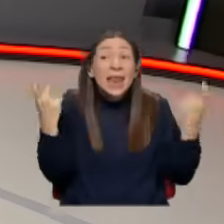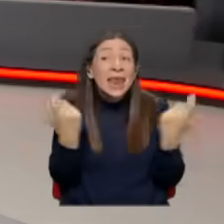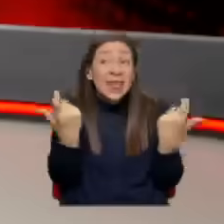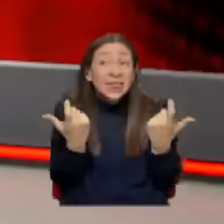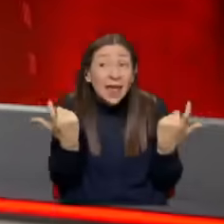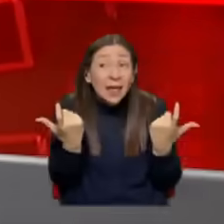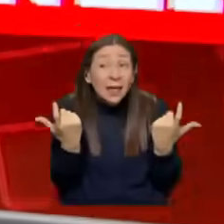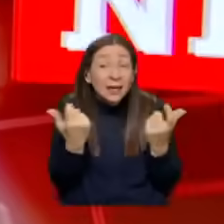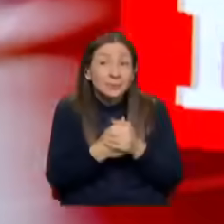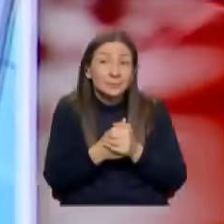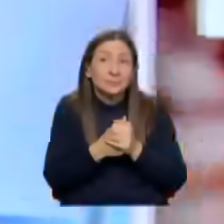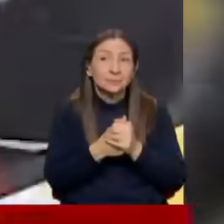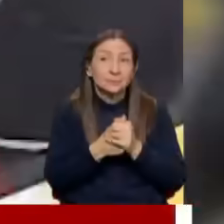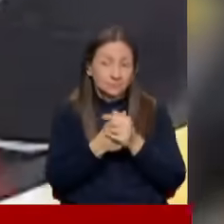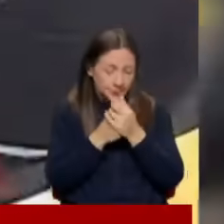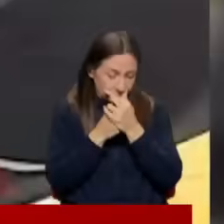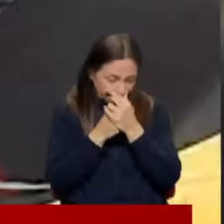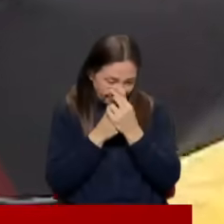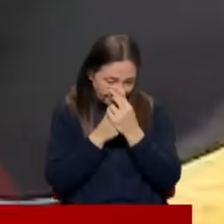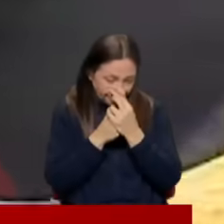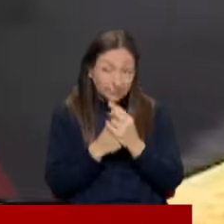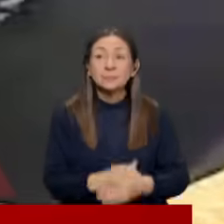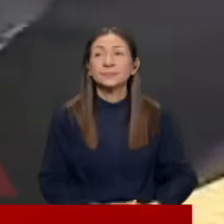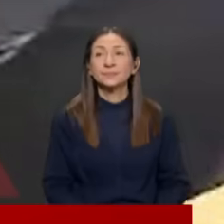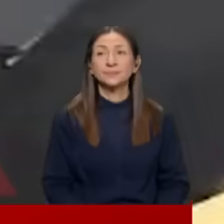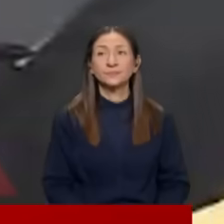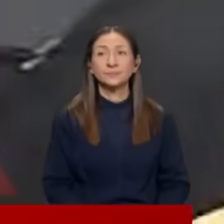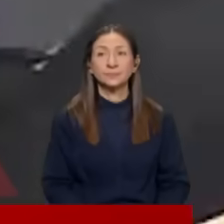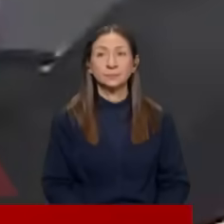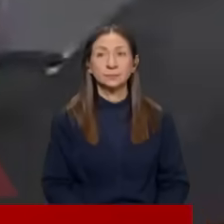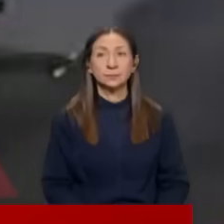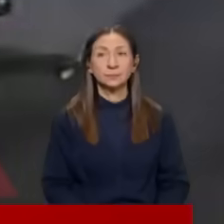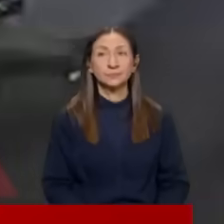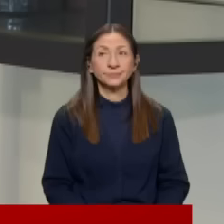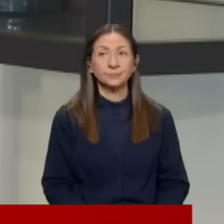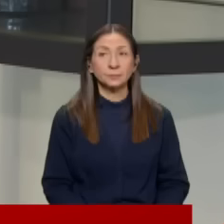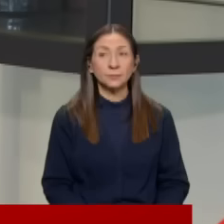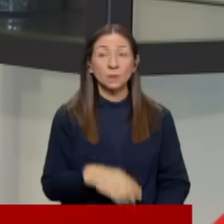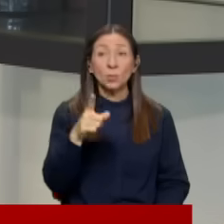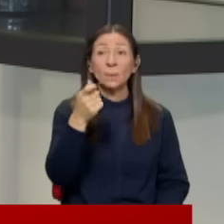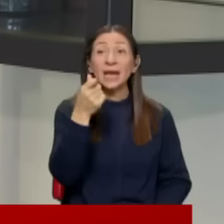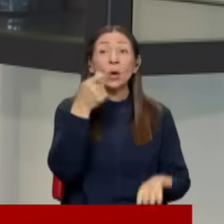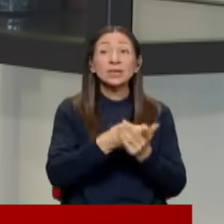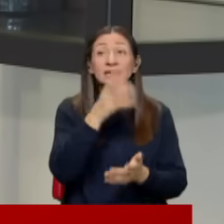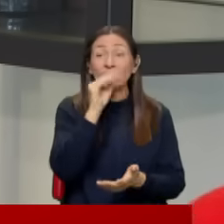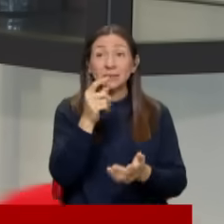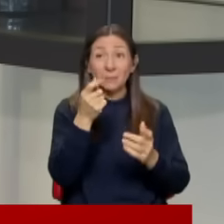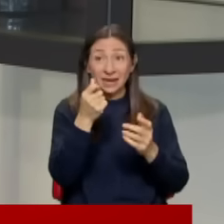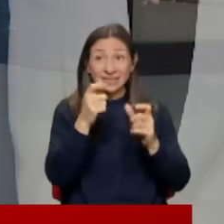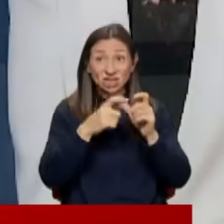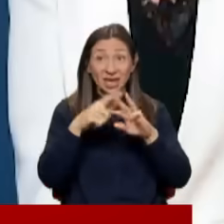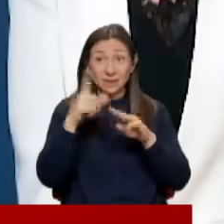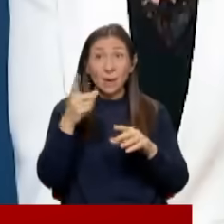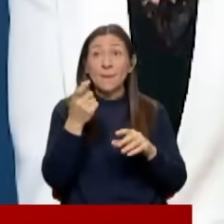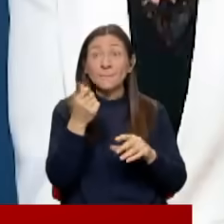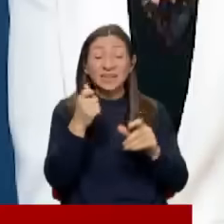Siz de, Bu parayı kim ödeyecek? Para seçiler zanda mı?